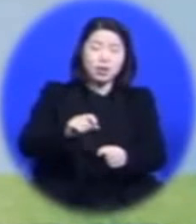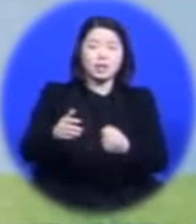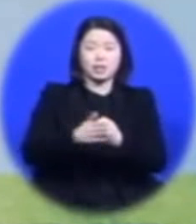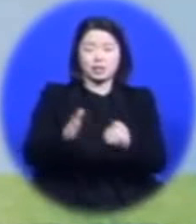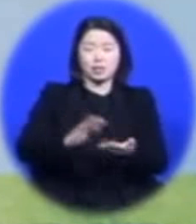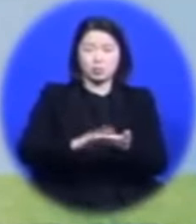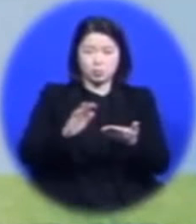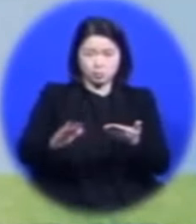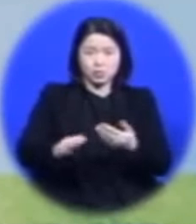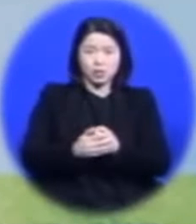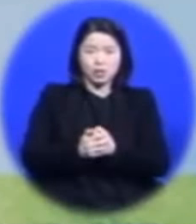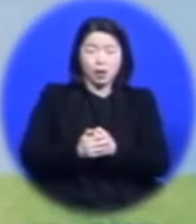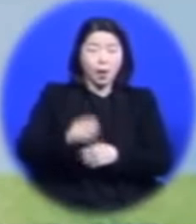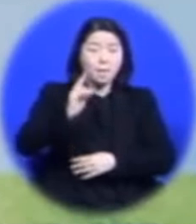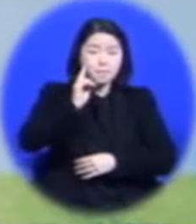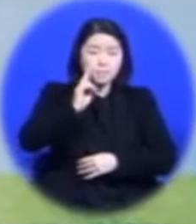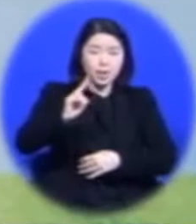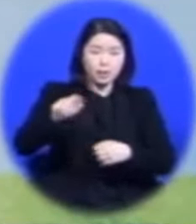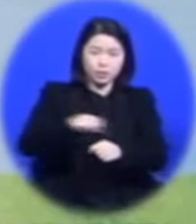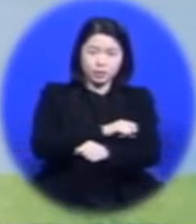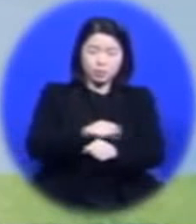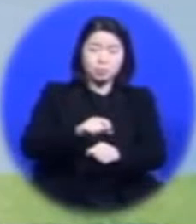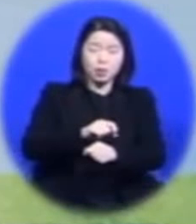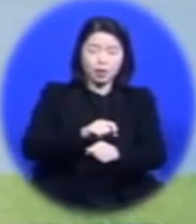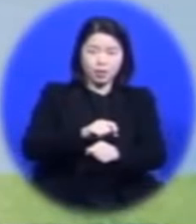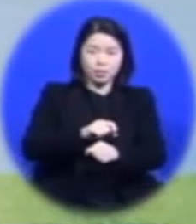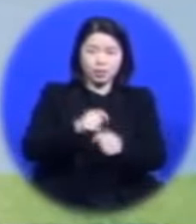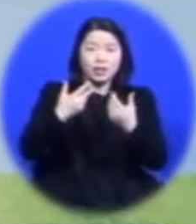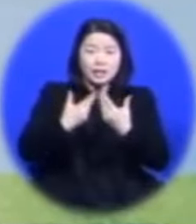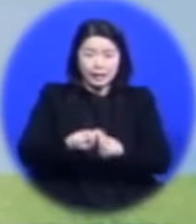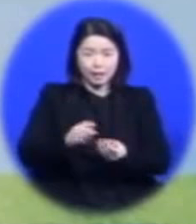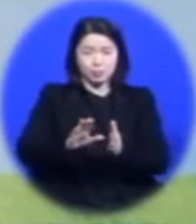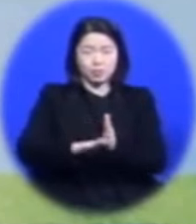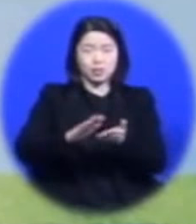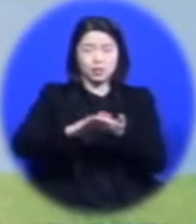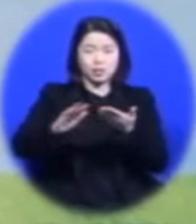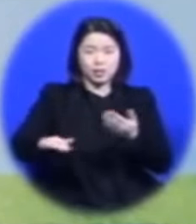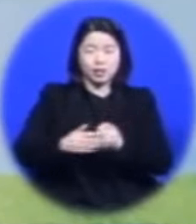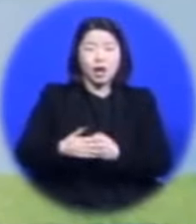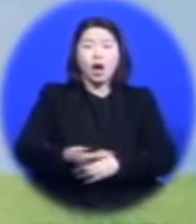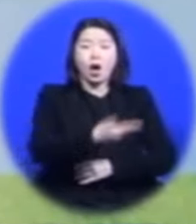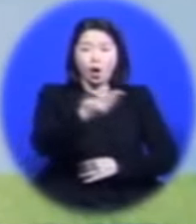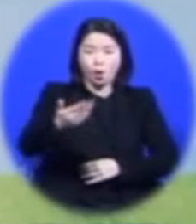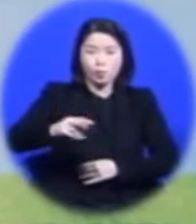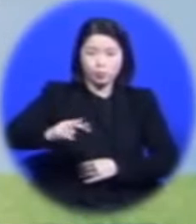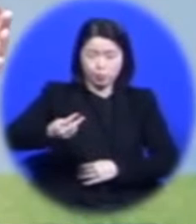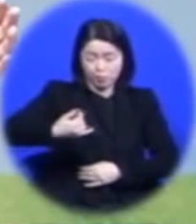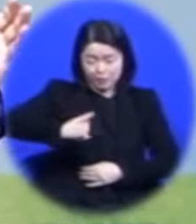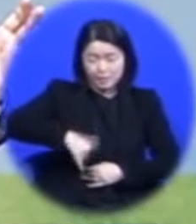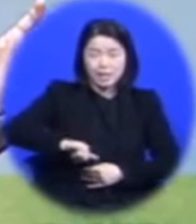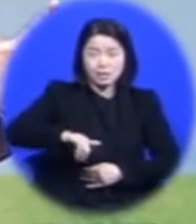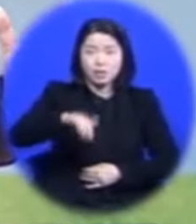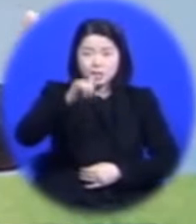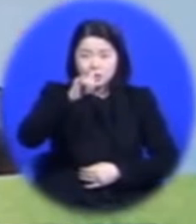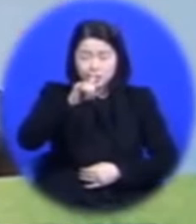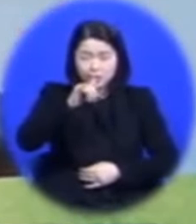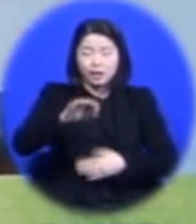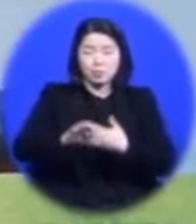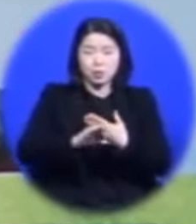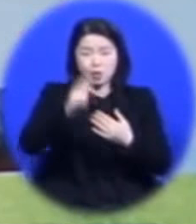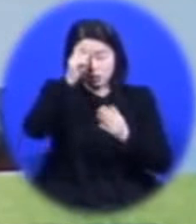때문입니다 아주 특별한 케이스예요 여러분들도 여러분의 자녀들이 있으시다면